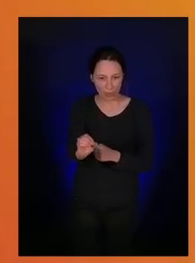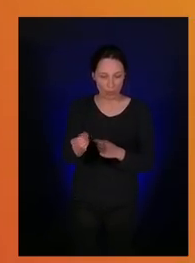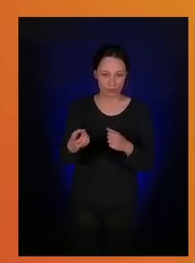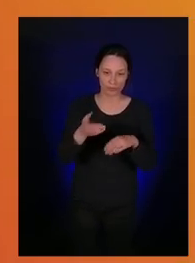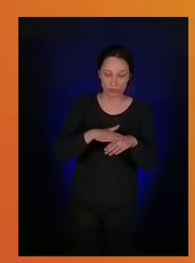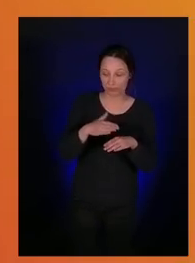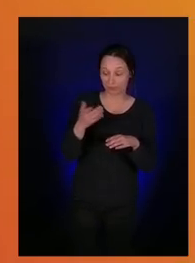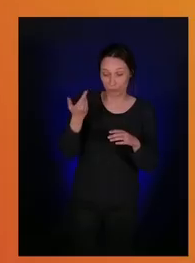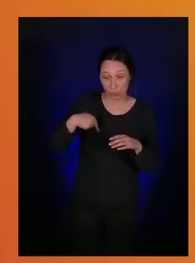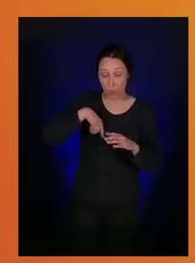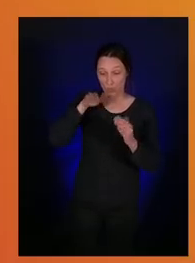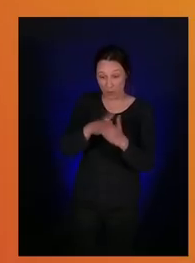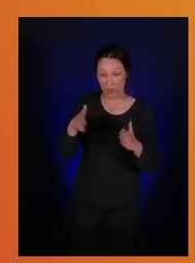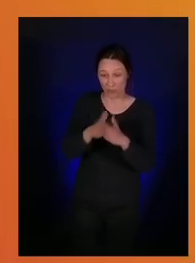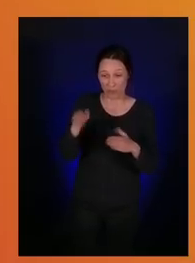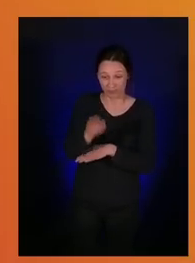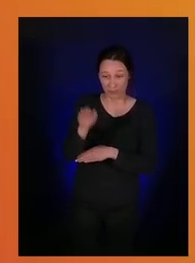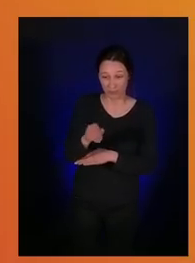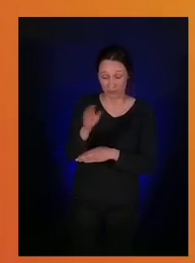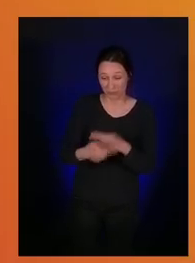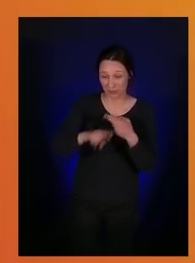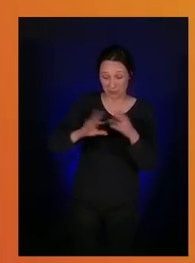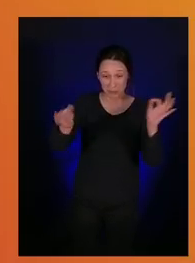celles d'autres unions départementales et fédérations.